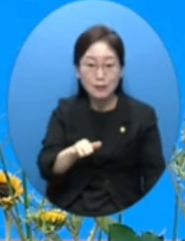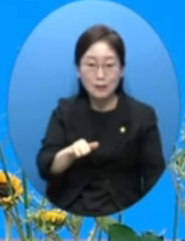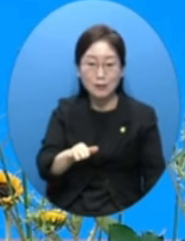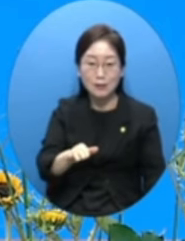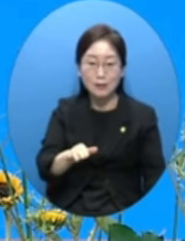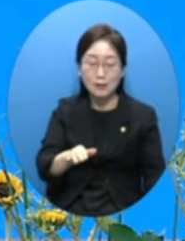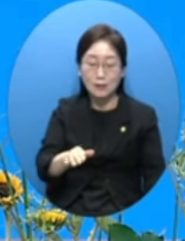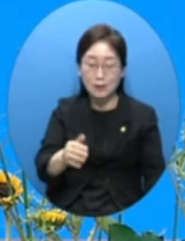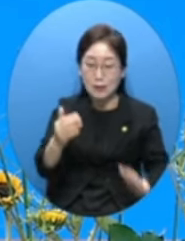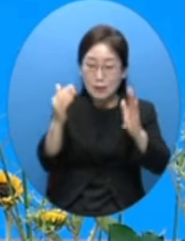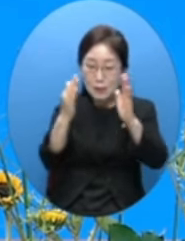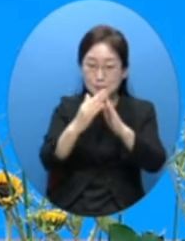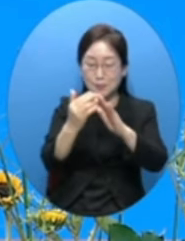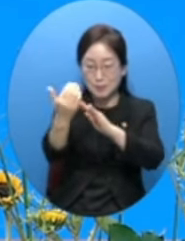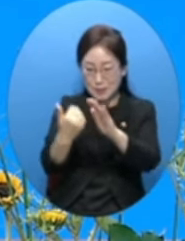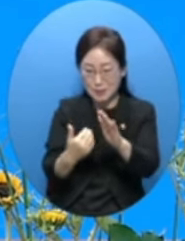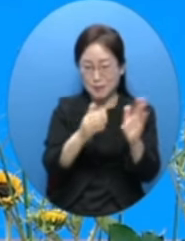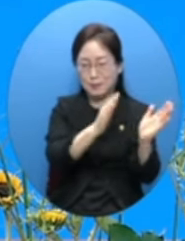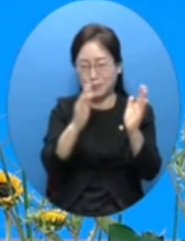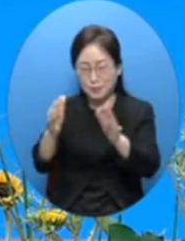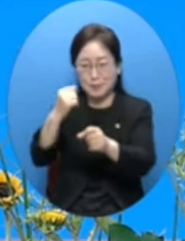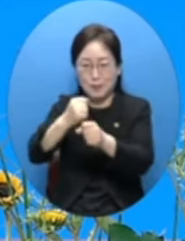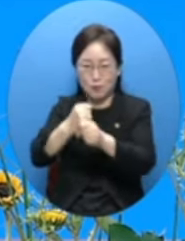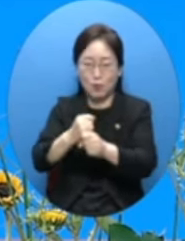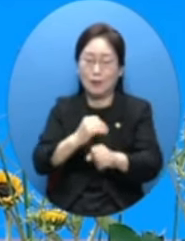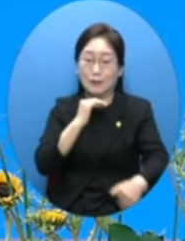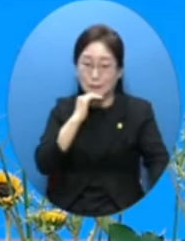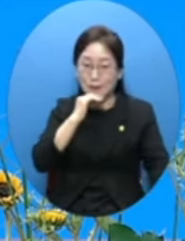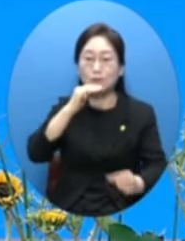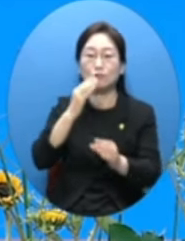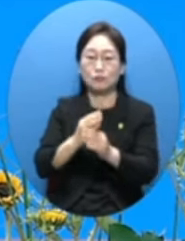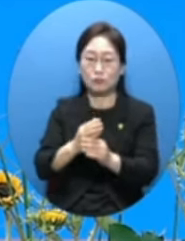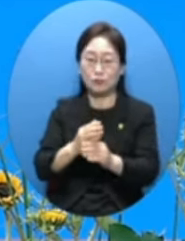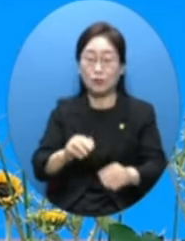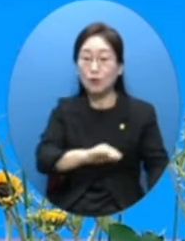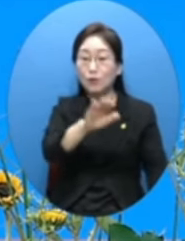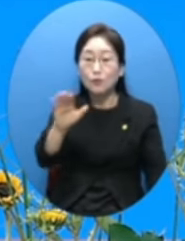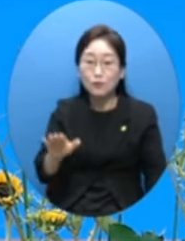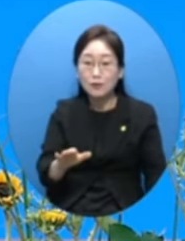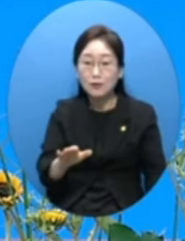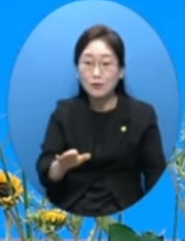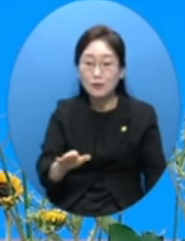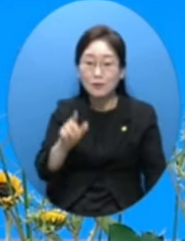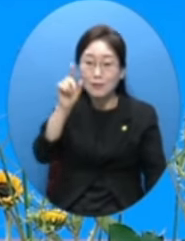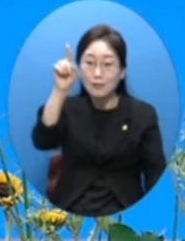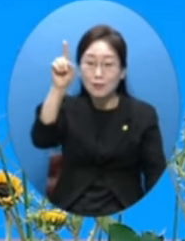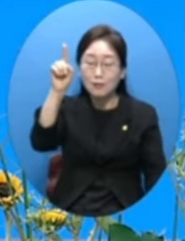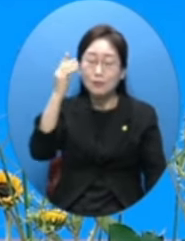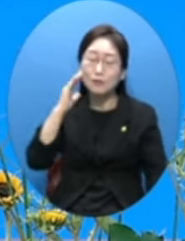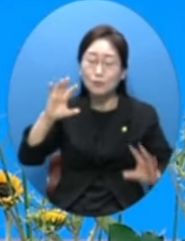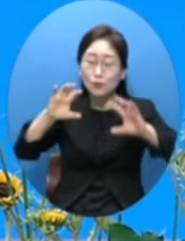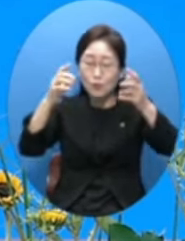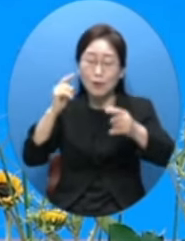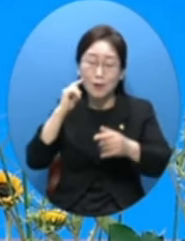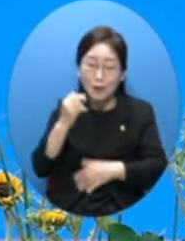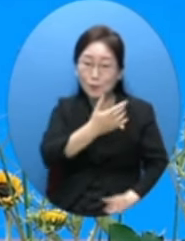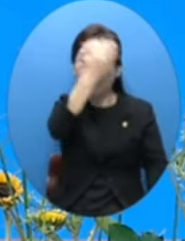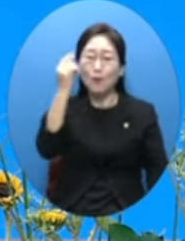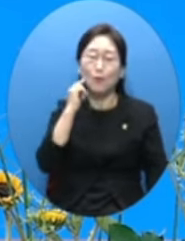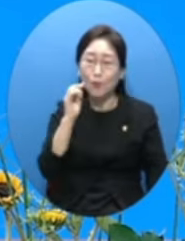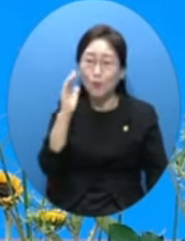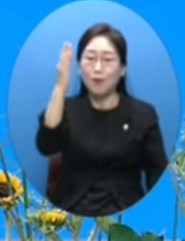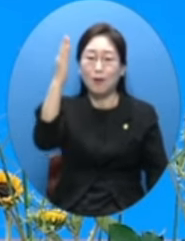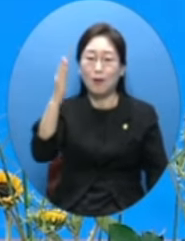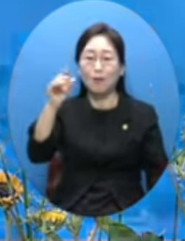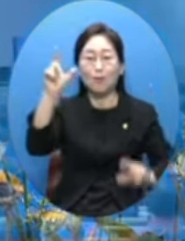거할 처소를 만들어놓고 기다리고 계신 것입니다. 우리가 가야 할 그 천국의 아름다운 영광스러운 모습을